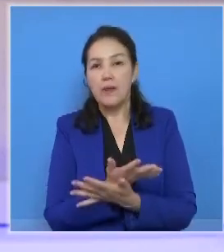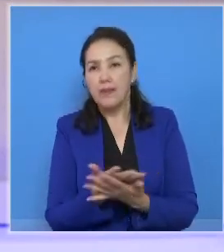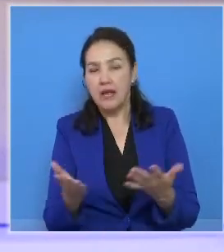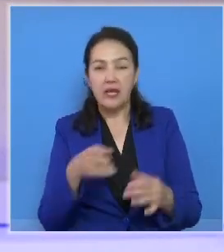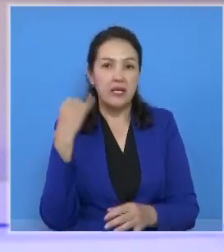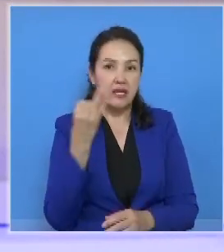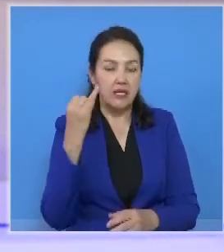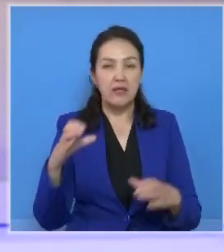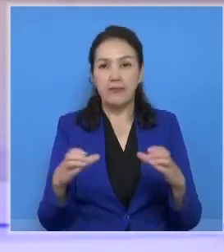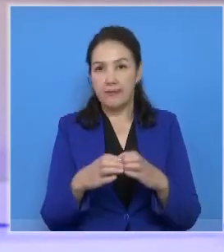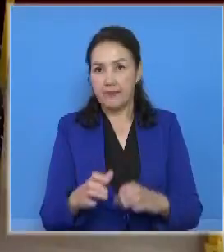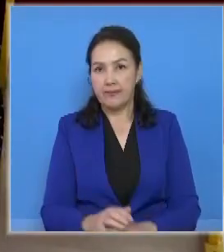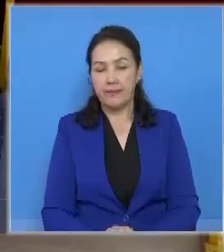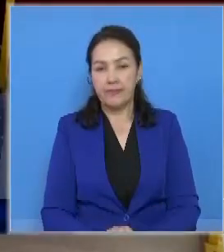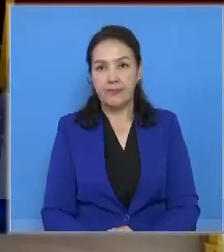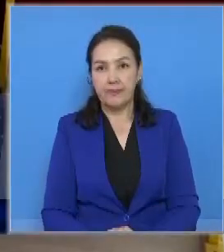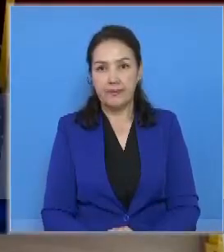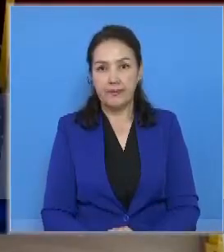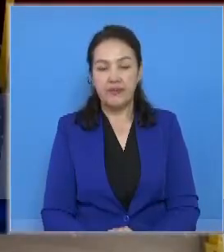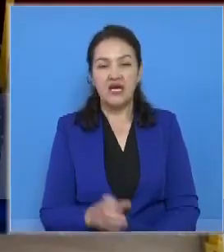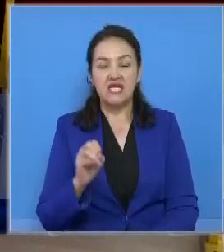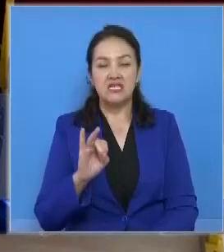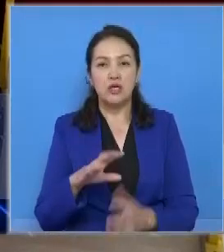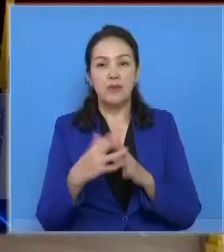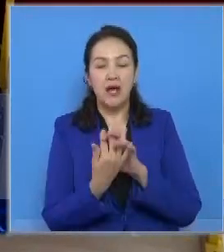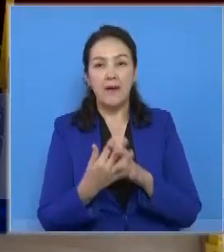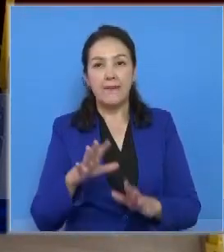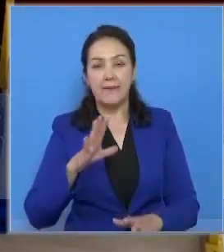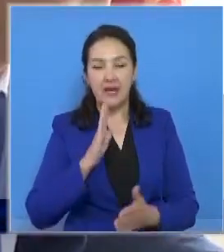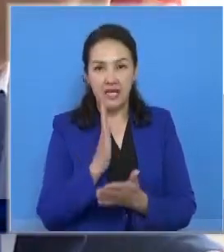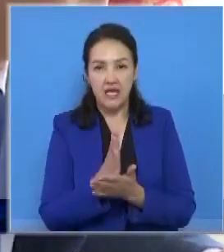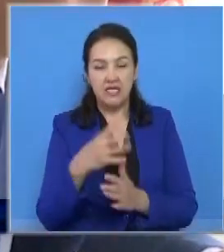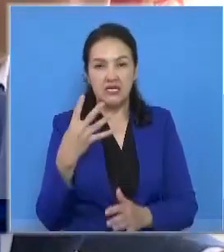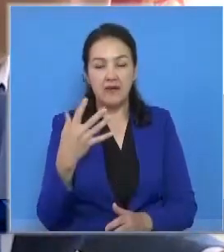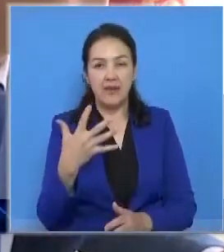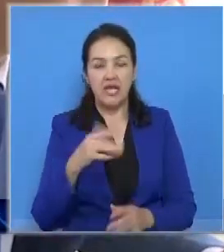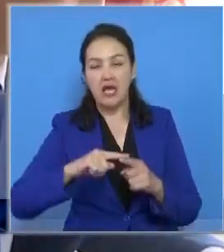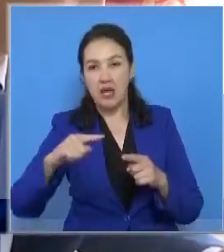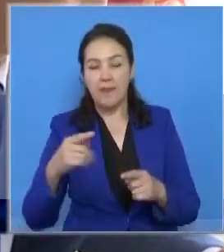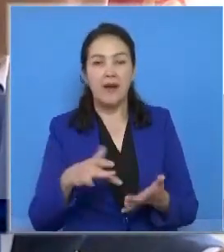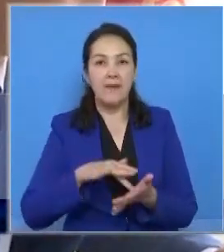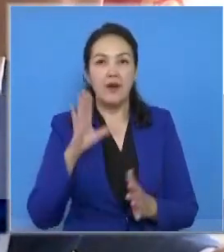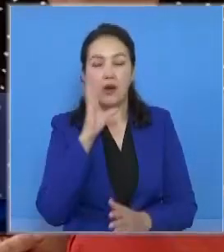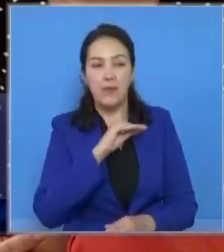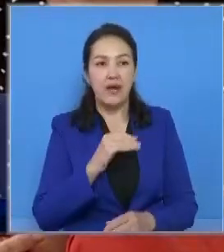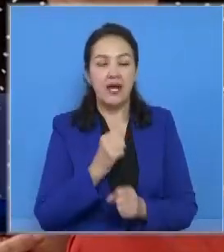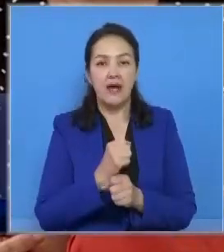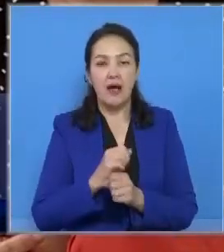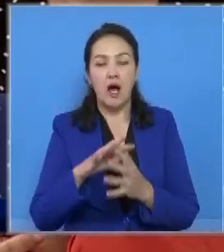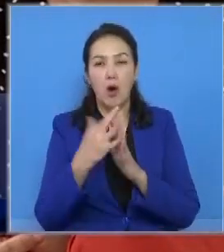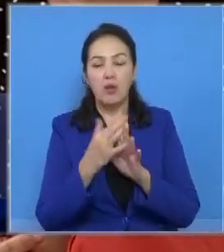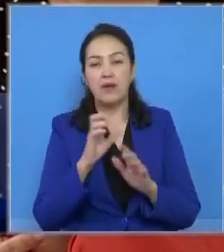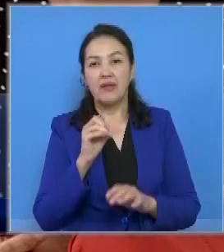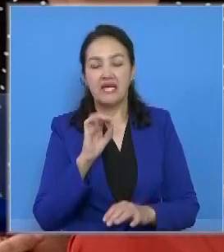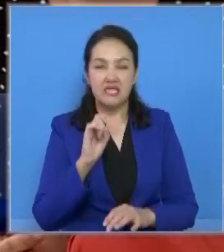других интересных проектов. В Калужарском сельском округе, расположенном в 45 километрах от райцентра, успешно реализуется проект «Аул